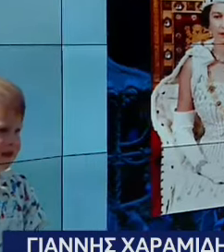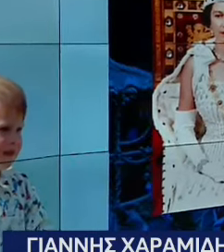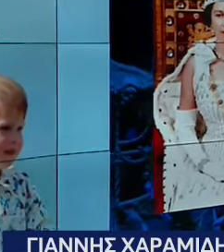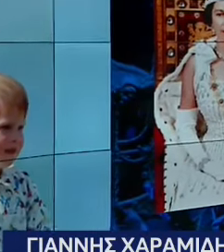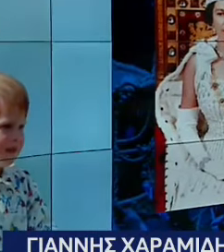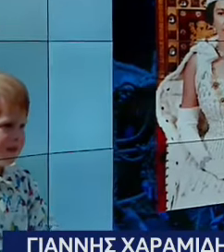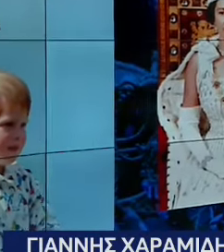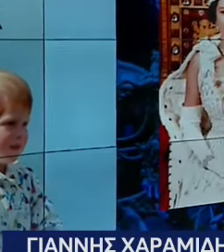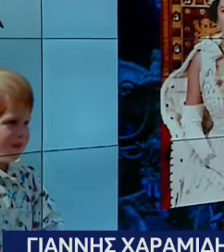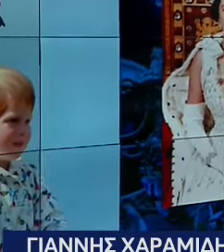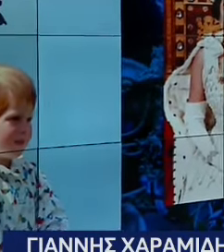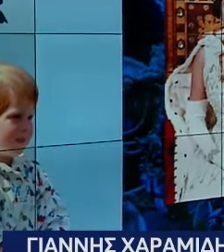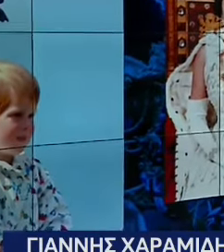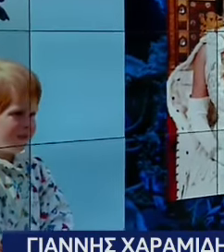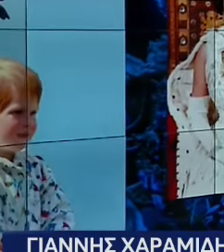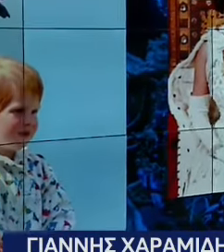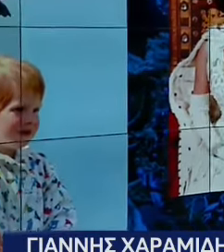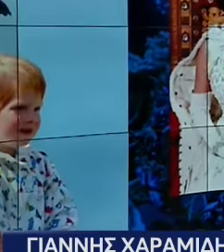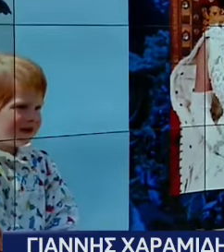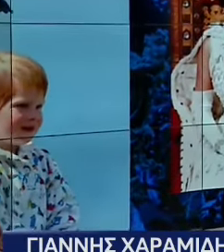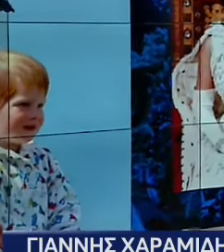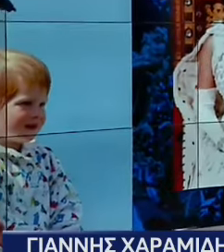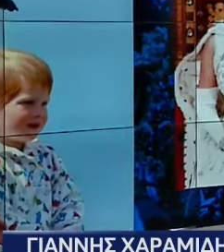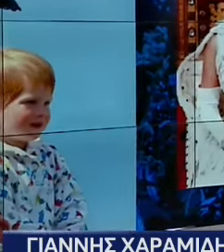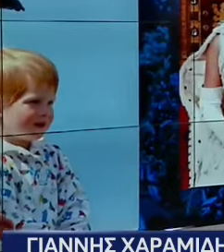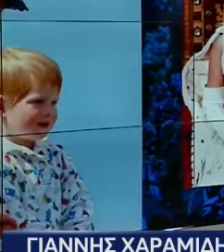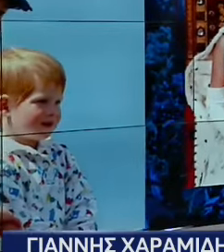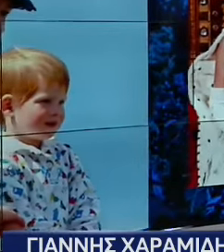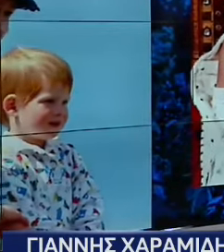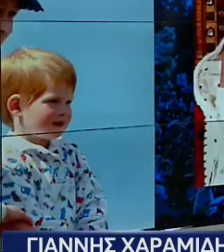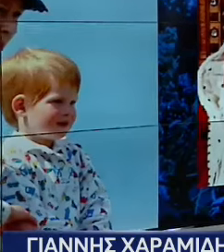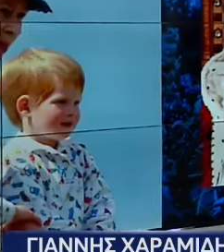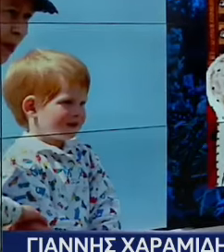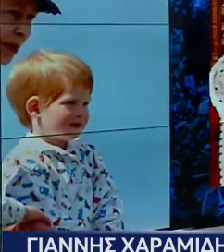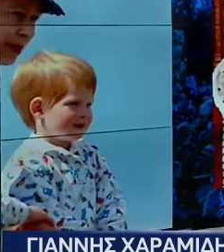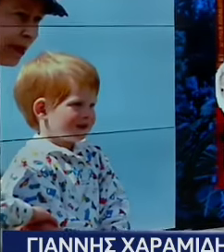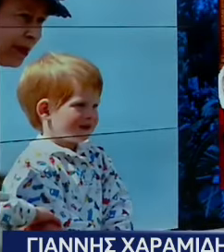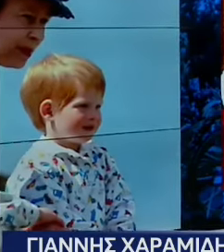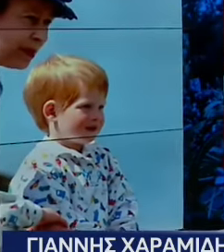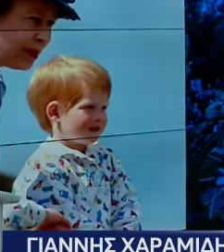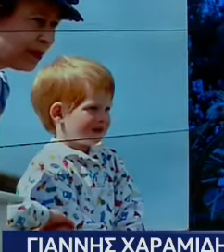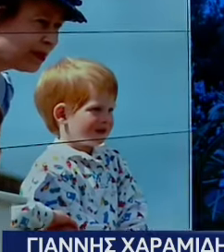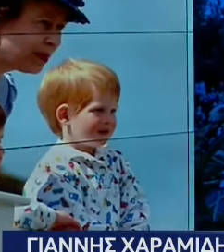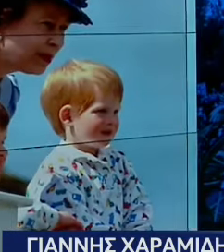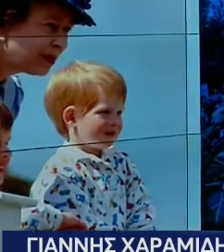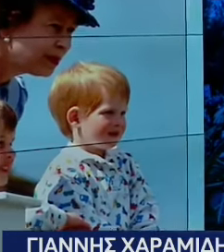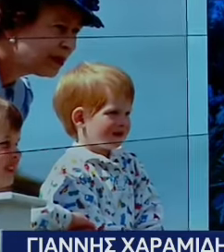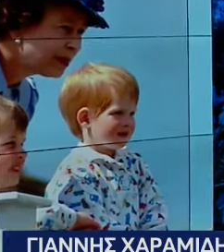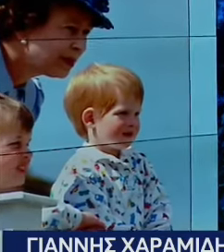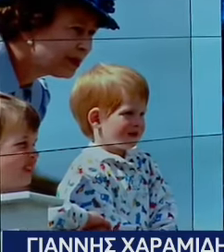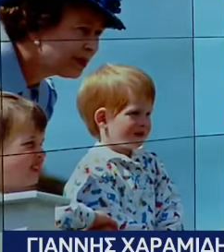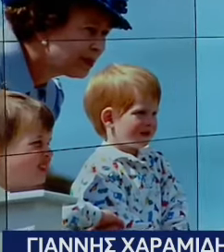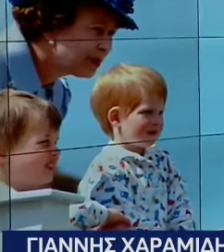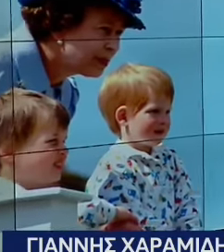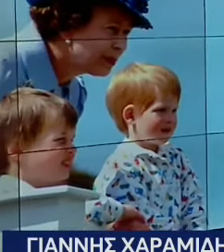τον ουρανό του Λονδίνου, στον ουρανό του Λονδίνου πετούν δεκάδες ελικόπτερα. Ναι, Γιάννη, να ζητήσω εγώ να έρθει η Ελευθερία Νταβατζή να μας